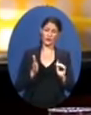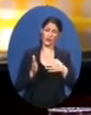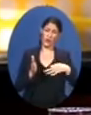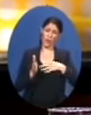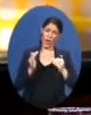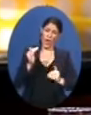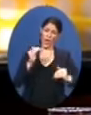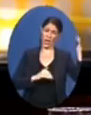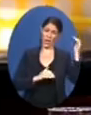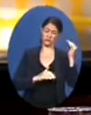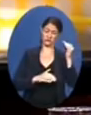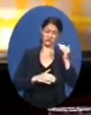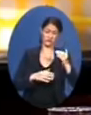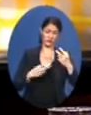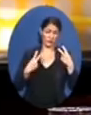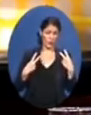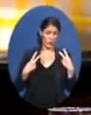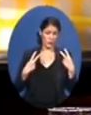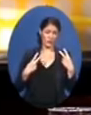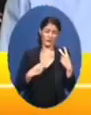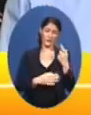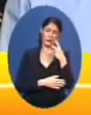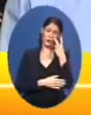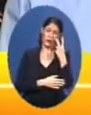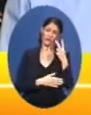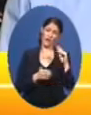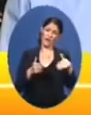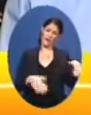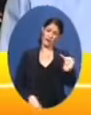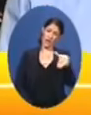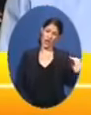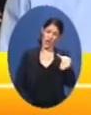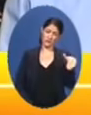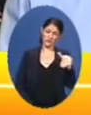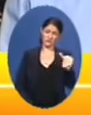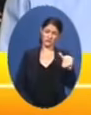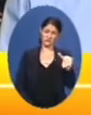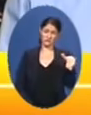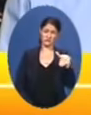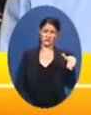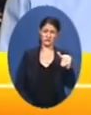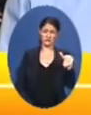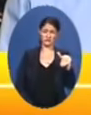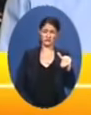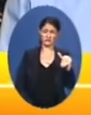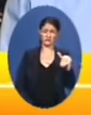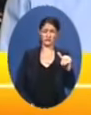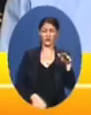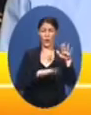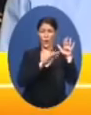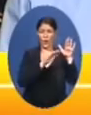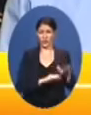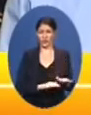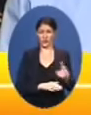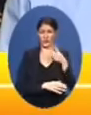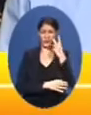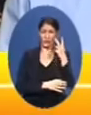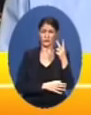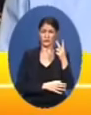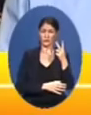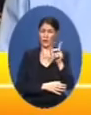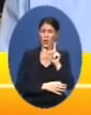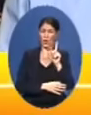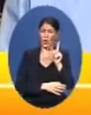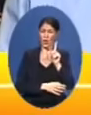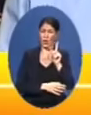מהסוג ששמענו כאן, האבטלה נשארת. כלומר, ההבדלה לא רק שלא עולה, היא יורדת. אנחנו לא רואים